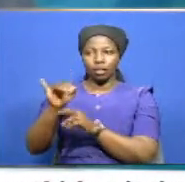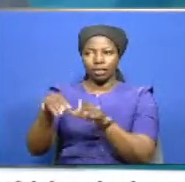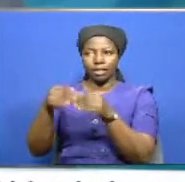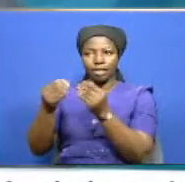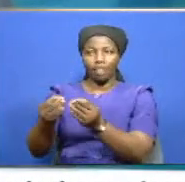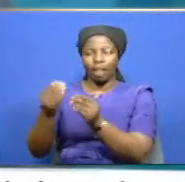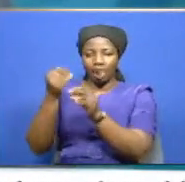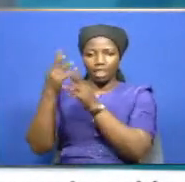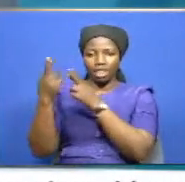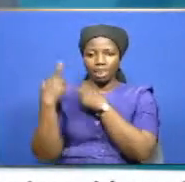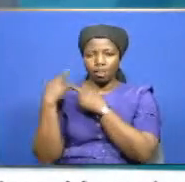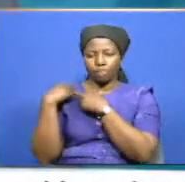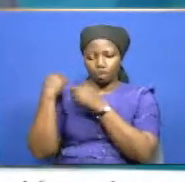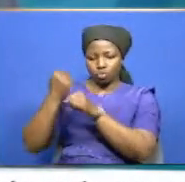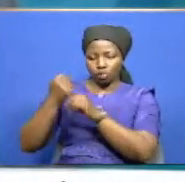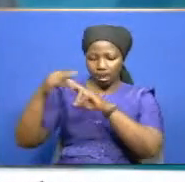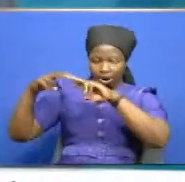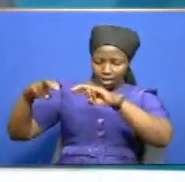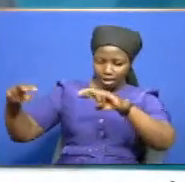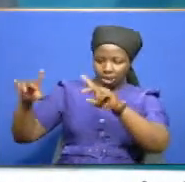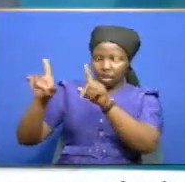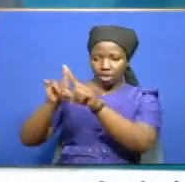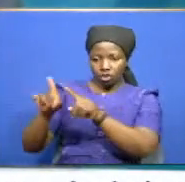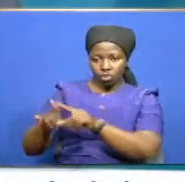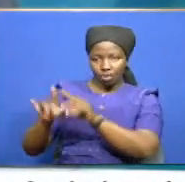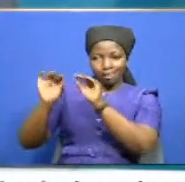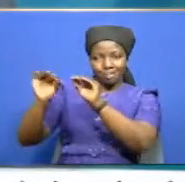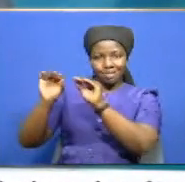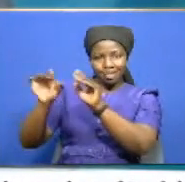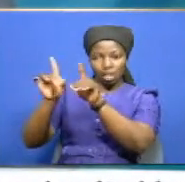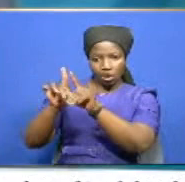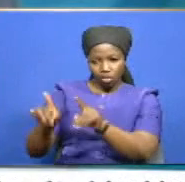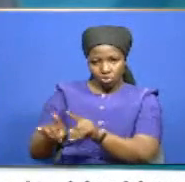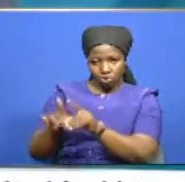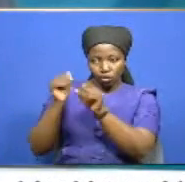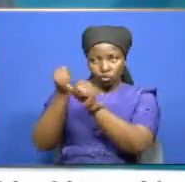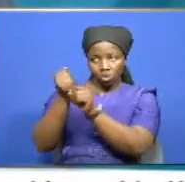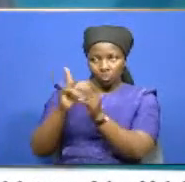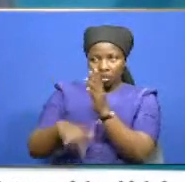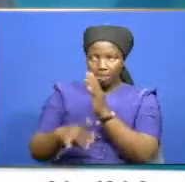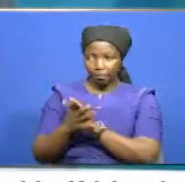pia na kufunza, na pia hata kufanya